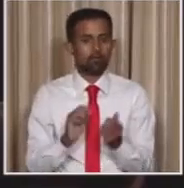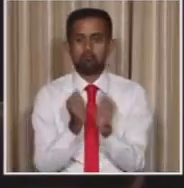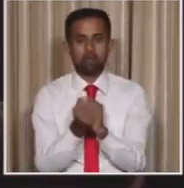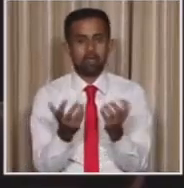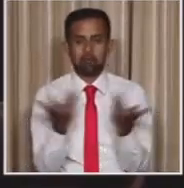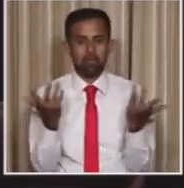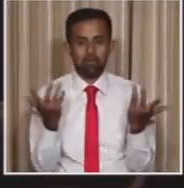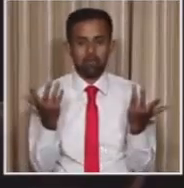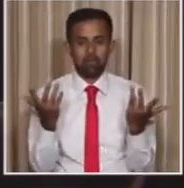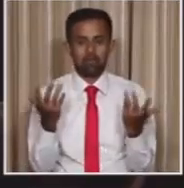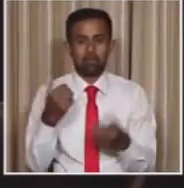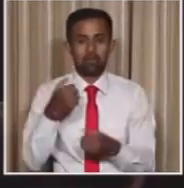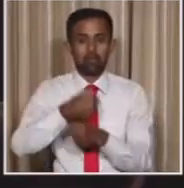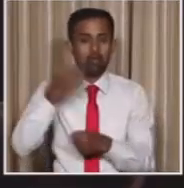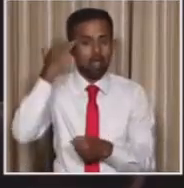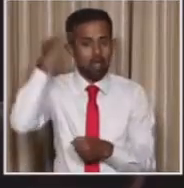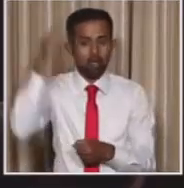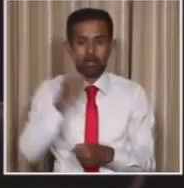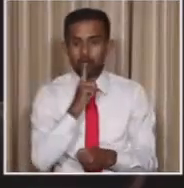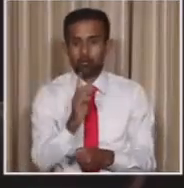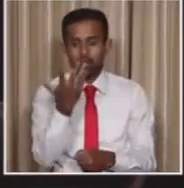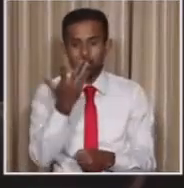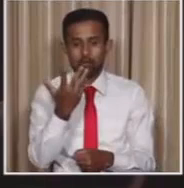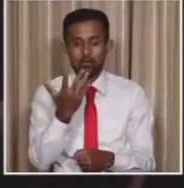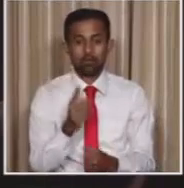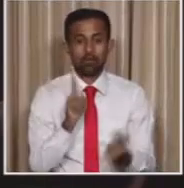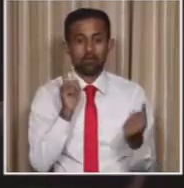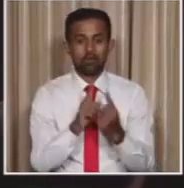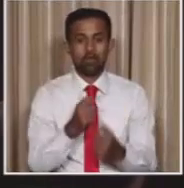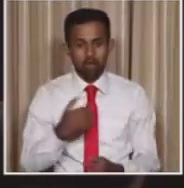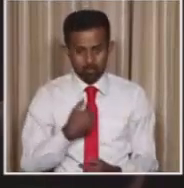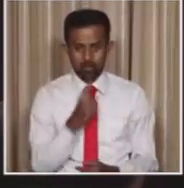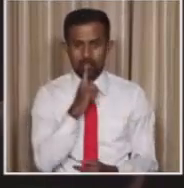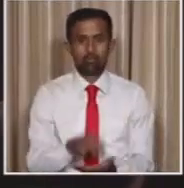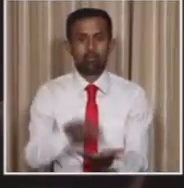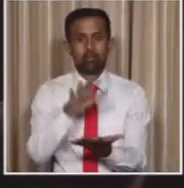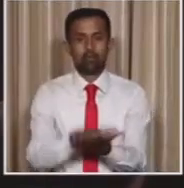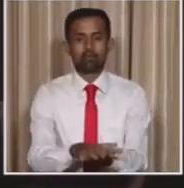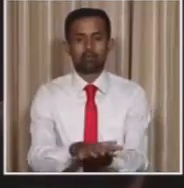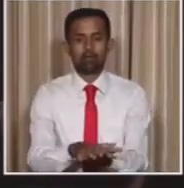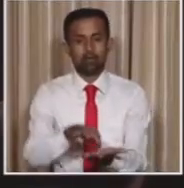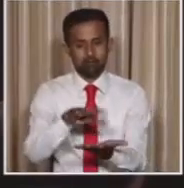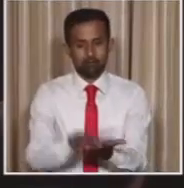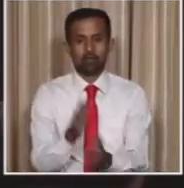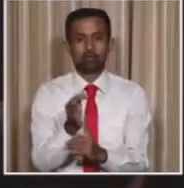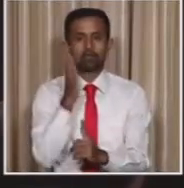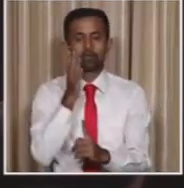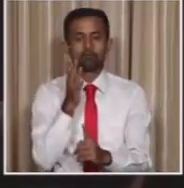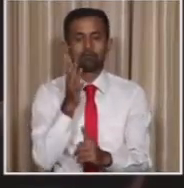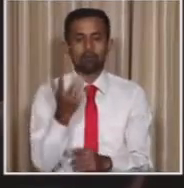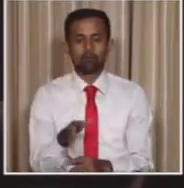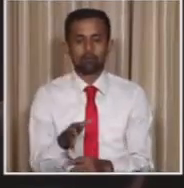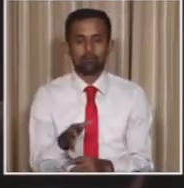බෑ. ඔය ඥානක්කලා කිව්වේ නැතුවට ඥානක්කලාට ගිහ ගාවට ගියාය කිව්වේ නැතුවට අපි කිව්වොත් දෙයක් හරියනවා. සා අනිවාර්යෙන් ජනාධිපති වෙනවා.